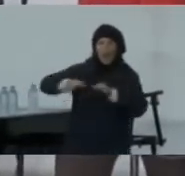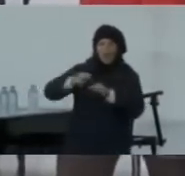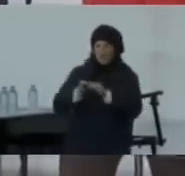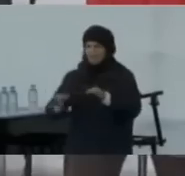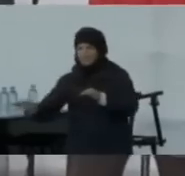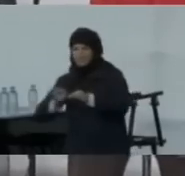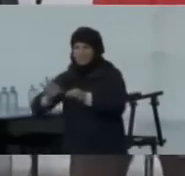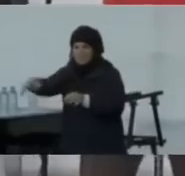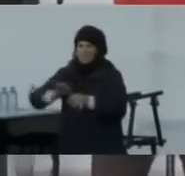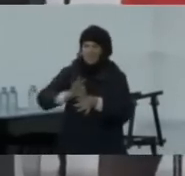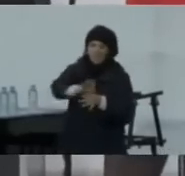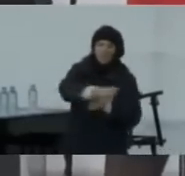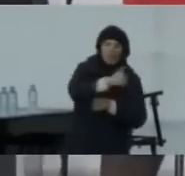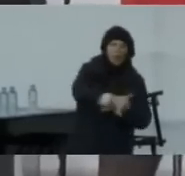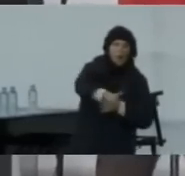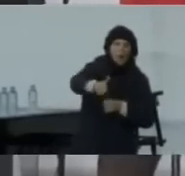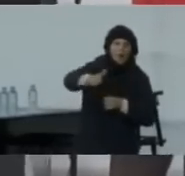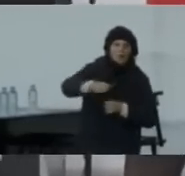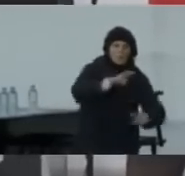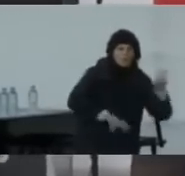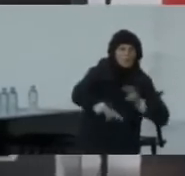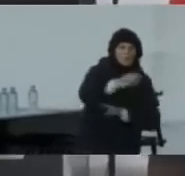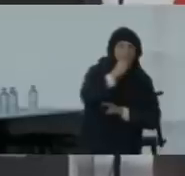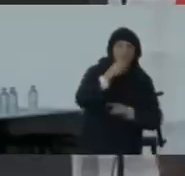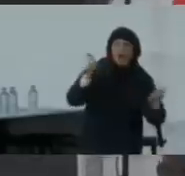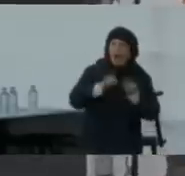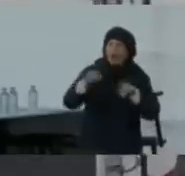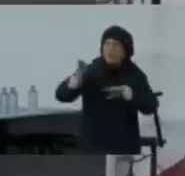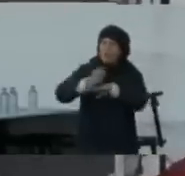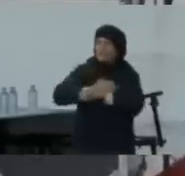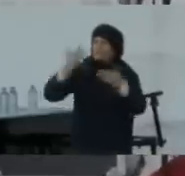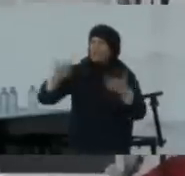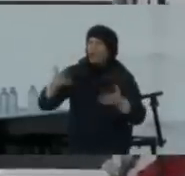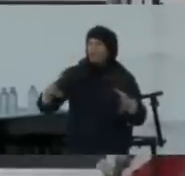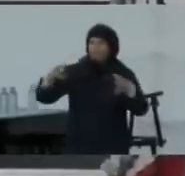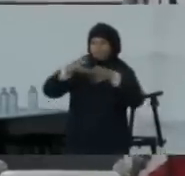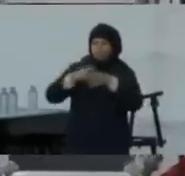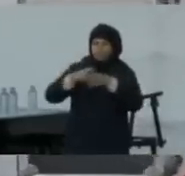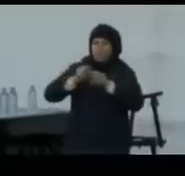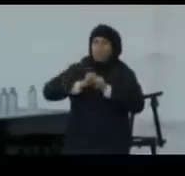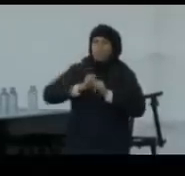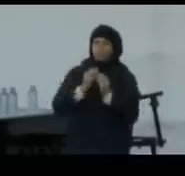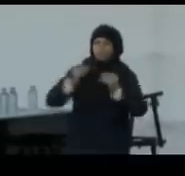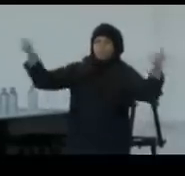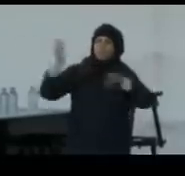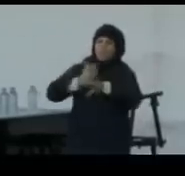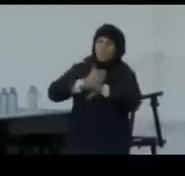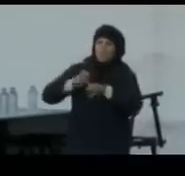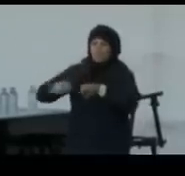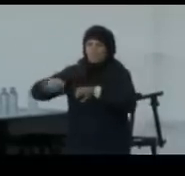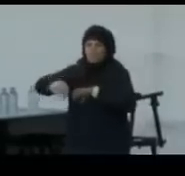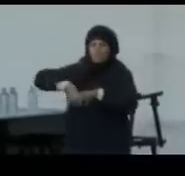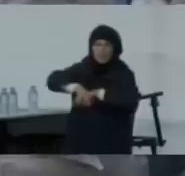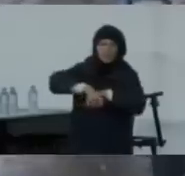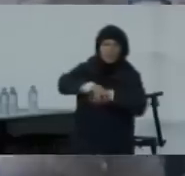cibo, come i partiti di oggi si frantumano e vanno cellula per cellula a cercare di dissanguare ancora una nazione